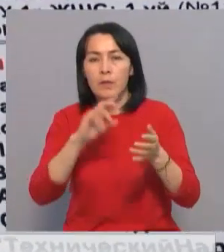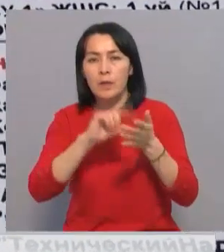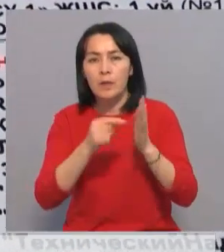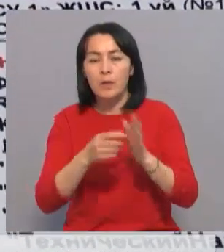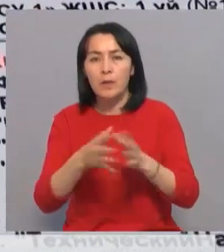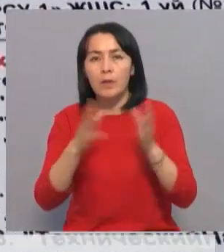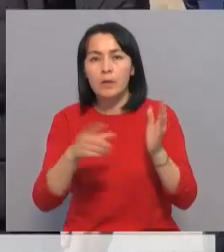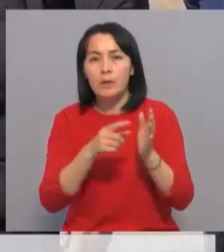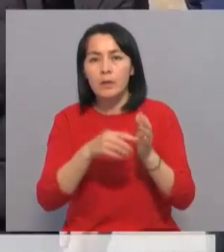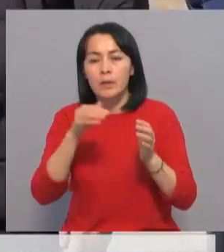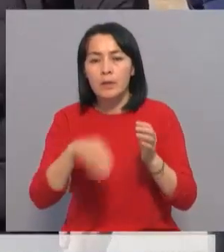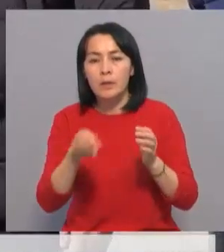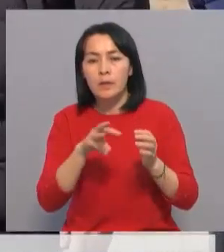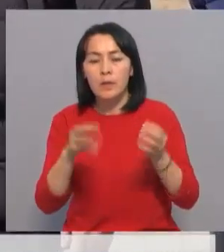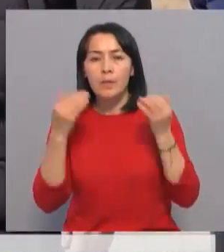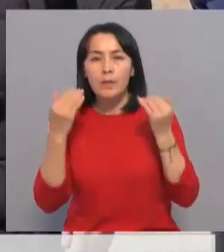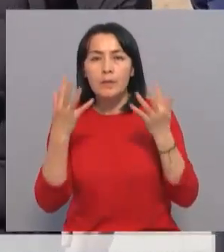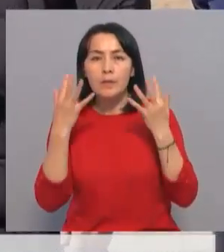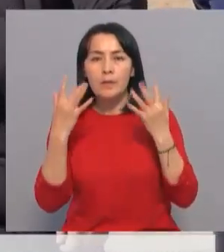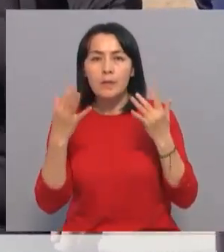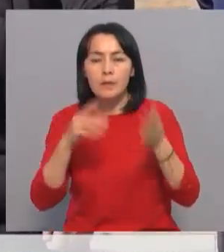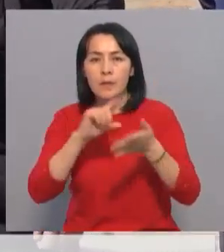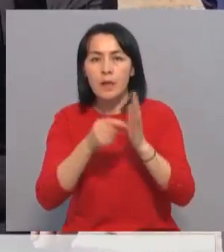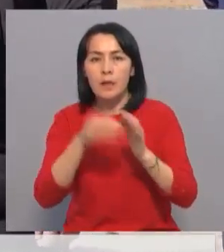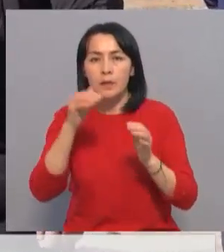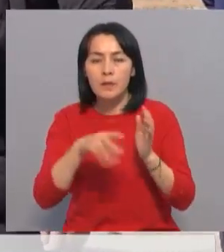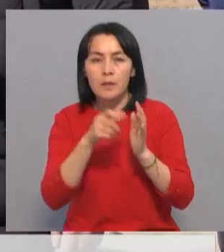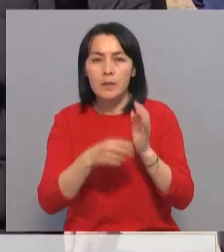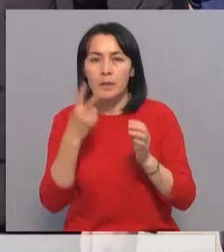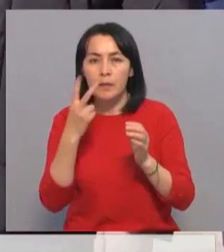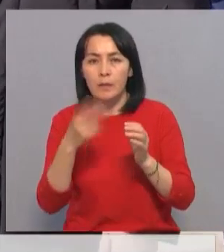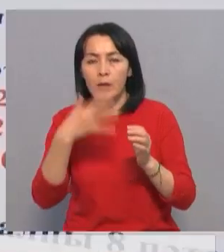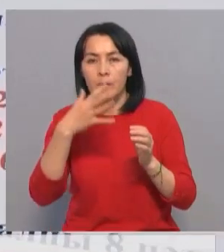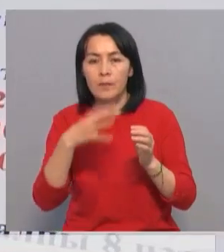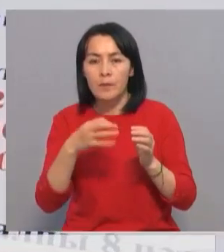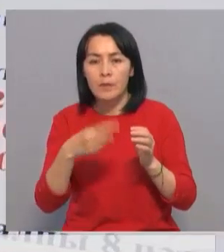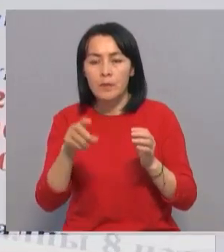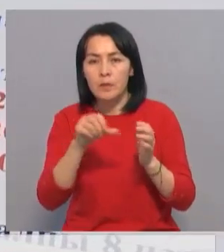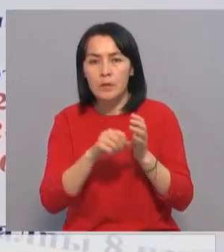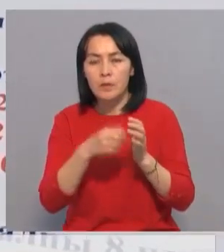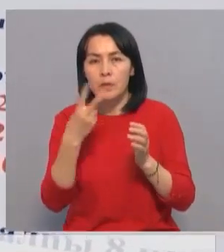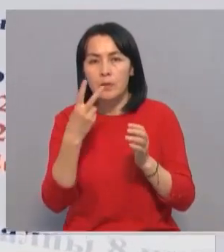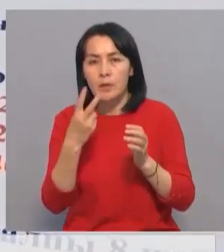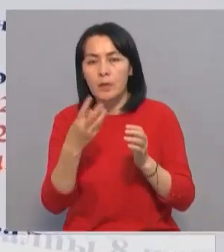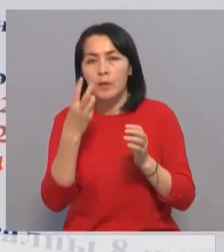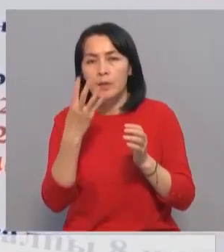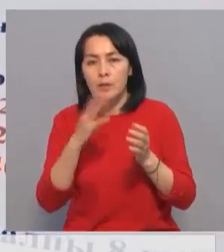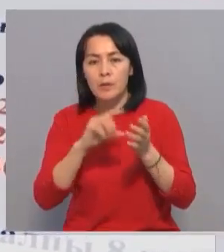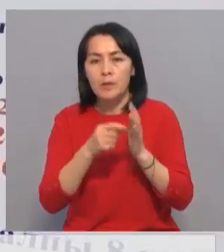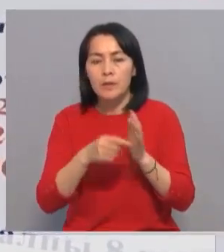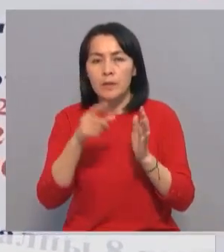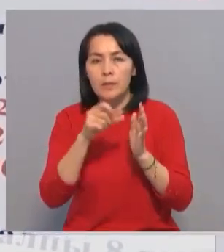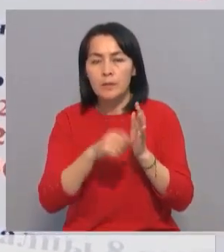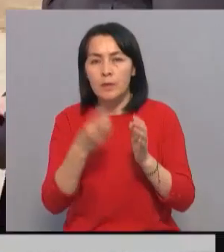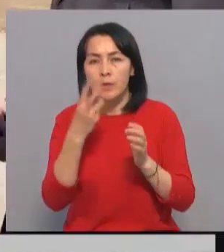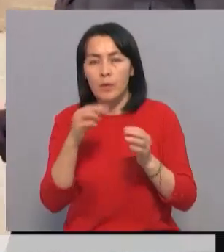около 70 тысяч квадратных метров. Количество квартир – 1062, 526 двухкомнатных и